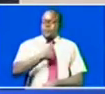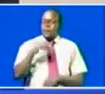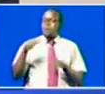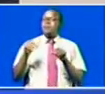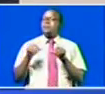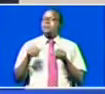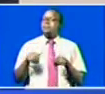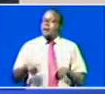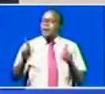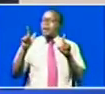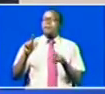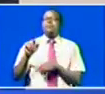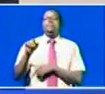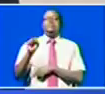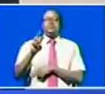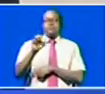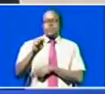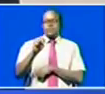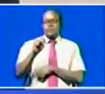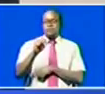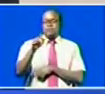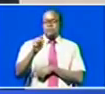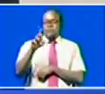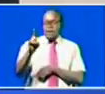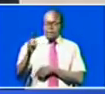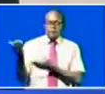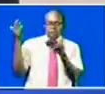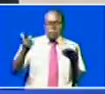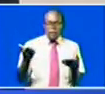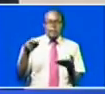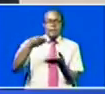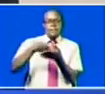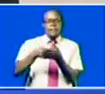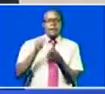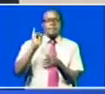to return financial assets that have been blocked,